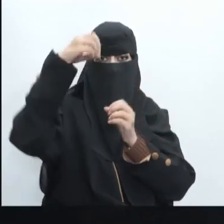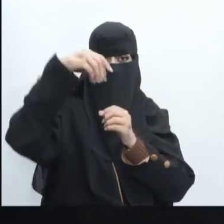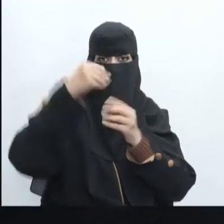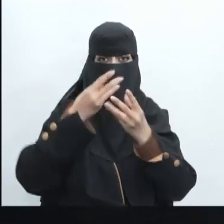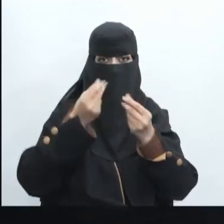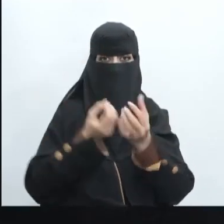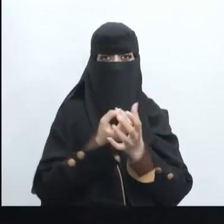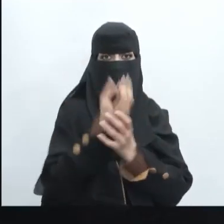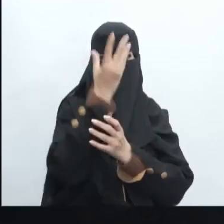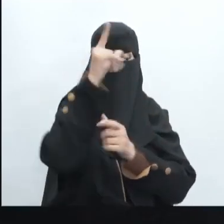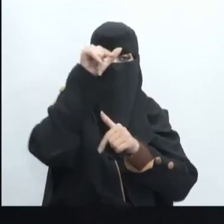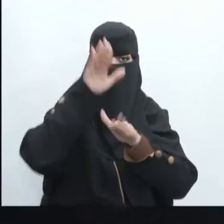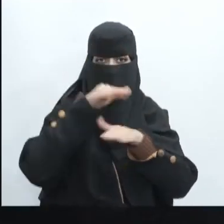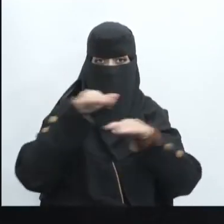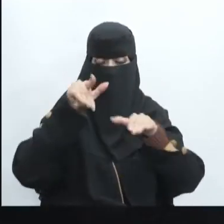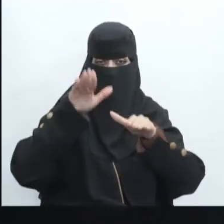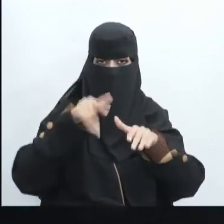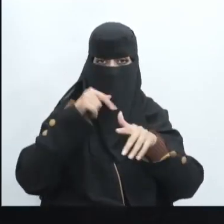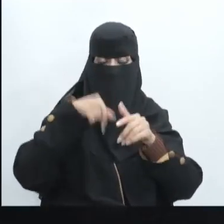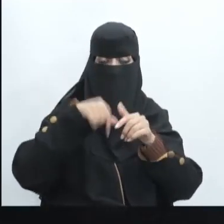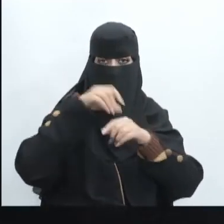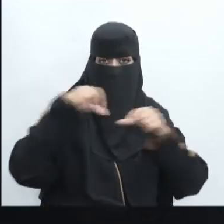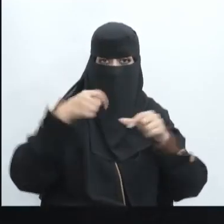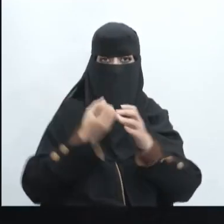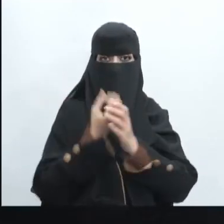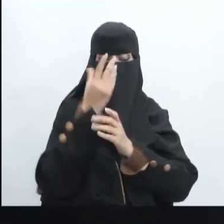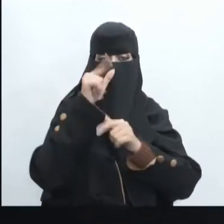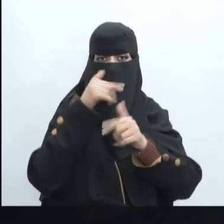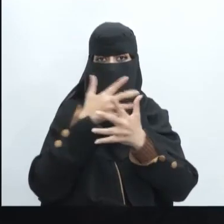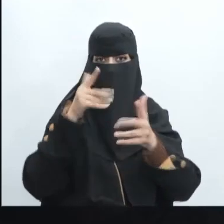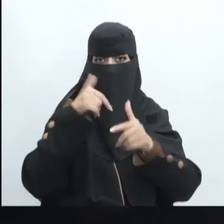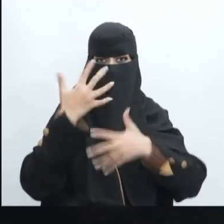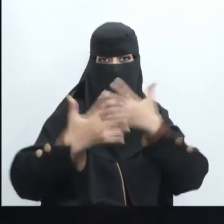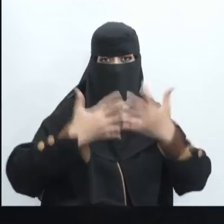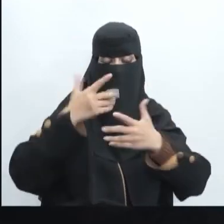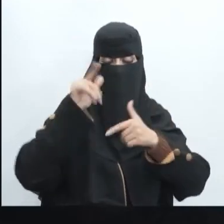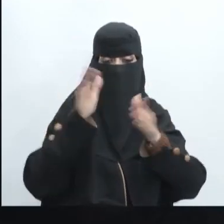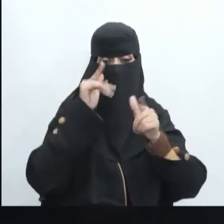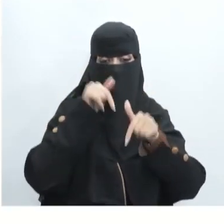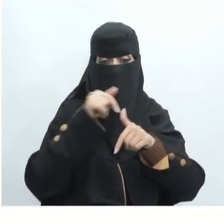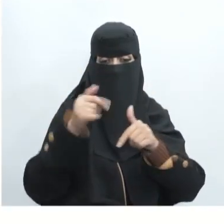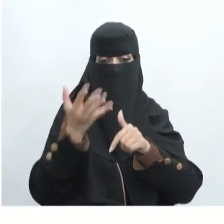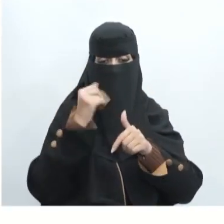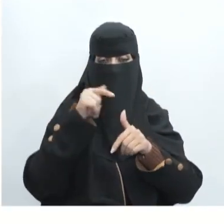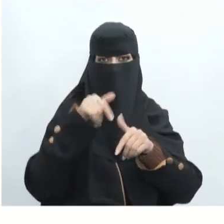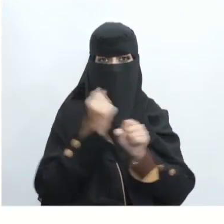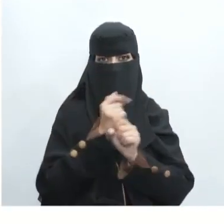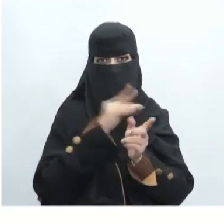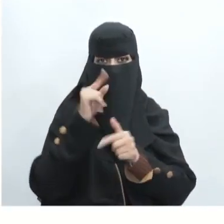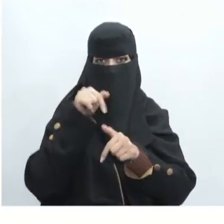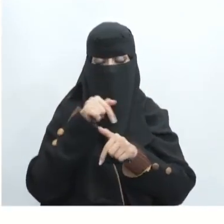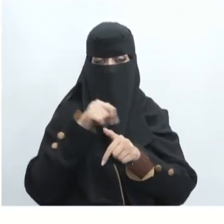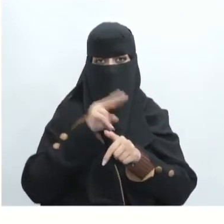من رماد بركاني بحكم وجود اندونيسيا في منطقتين ممتازين نشطه بركانيه فينتج عن الرماد البركاني